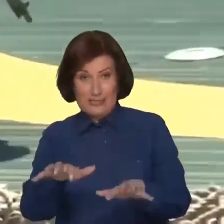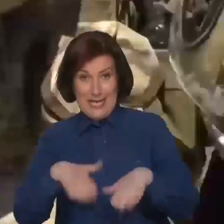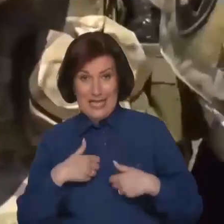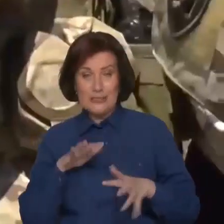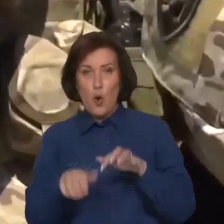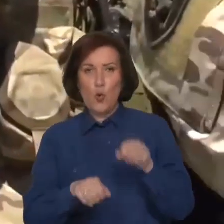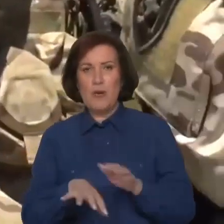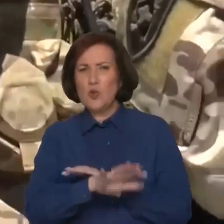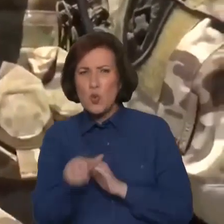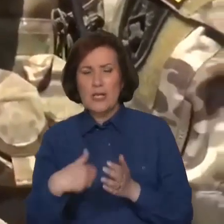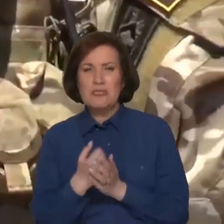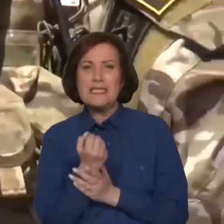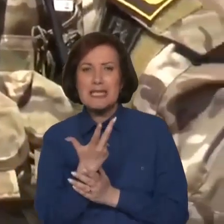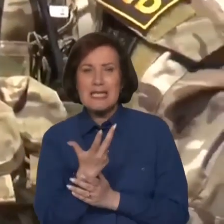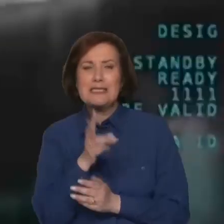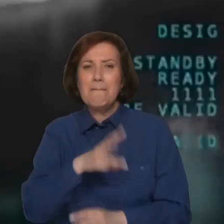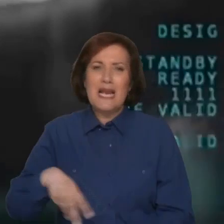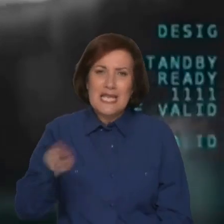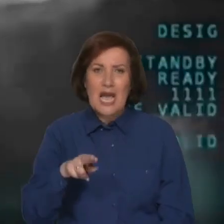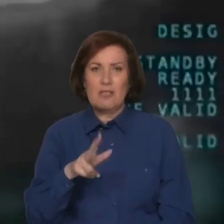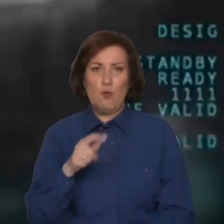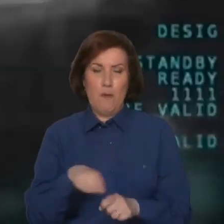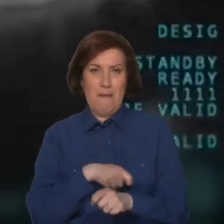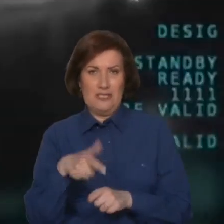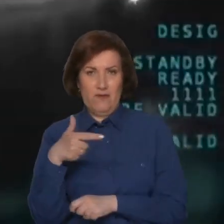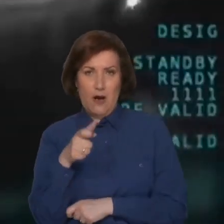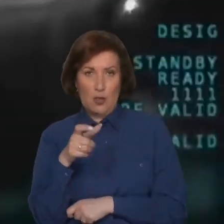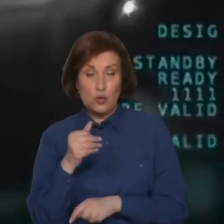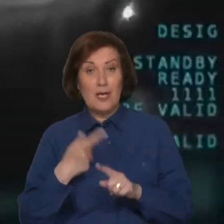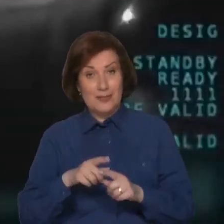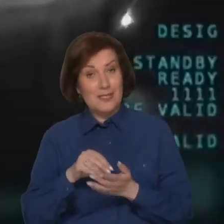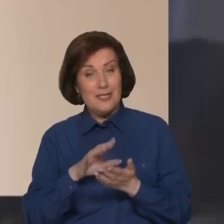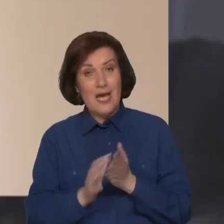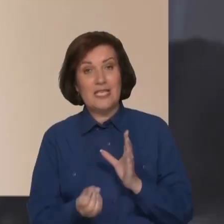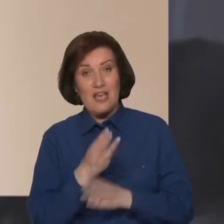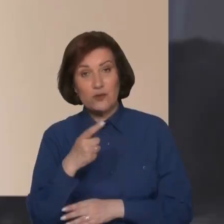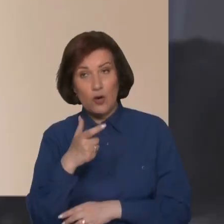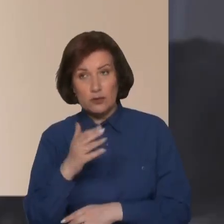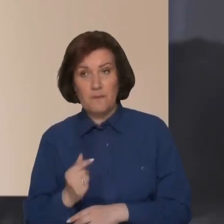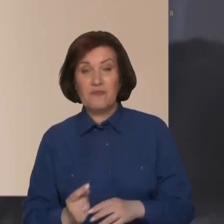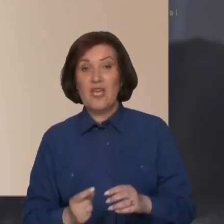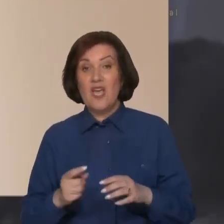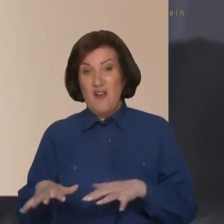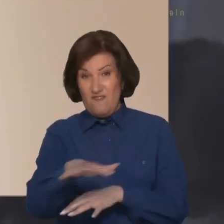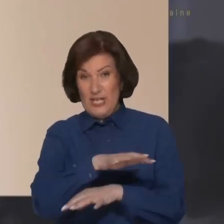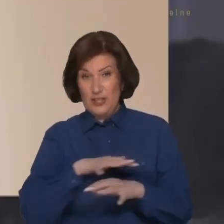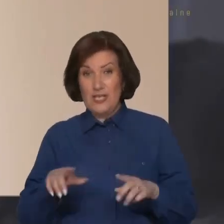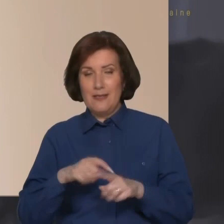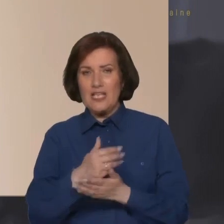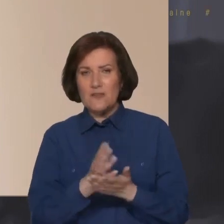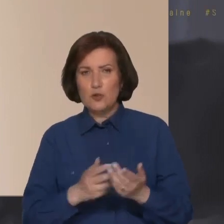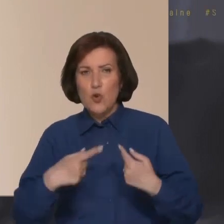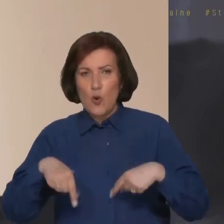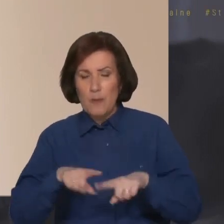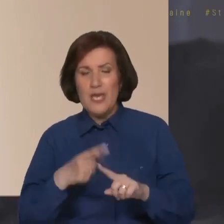анексії окупанти вкрали близько 13 мільярдів кубометрів газу. Це дані Нафтогазу. Вишки для мене будь-який інфраструктурний об'єкт,